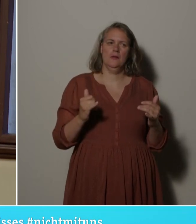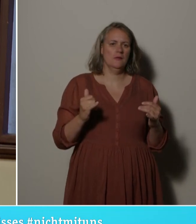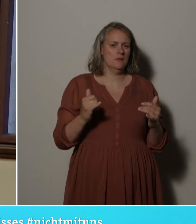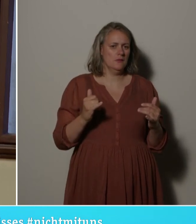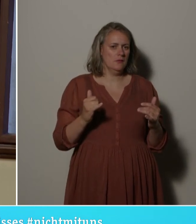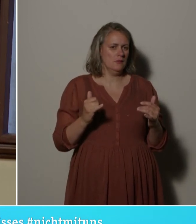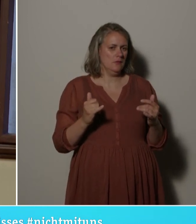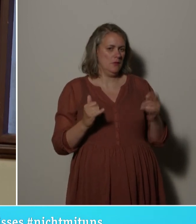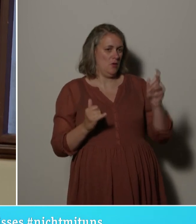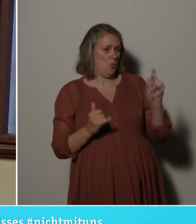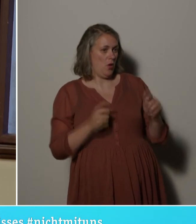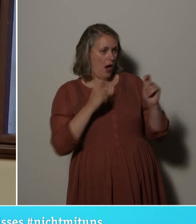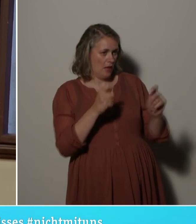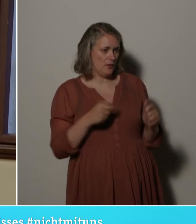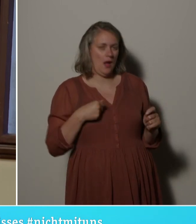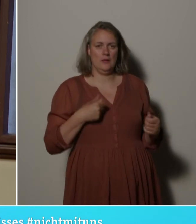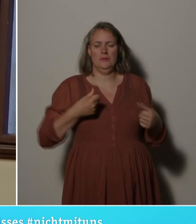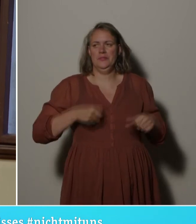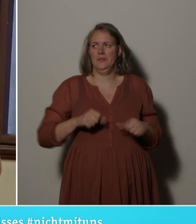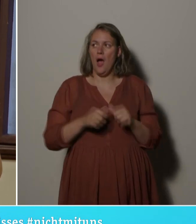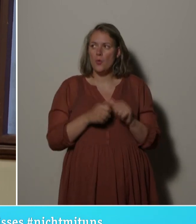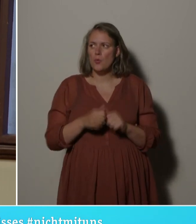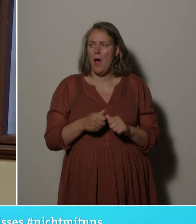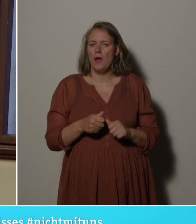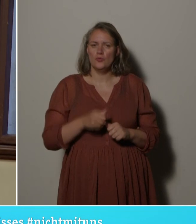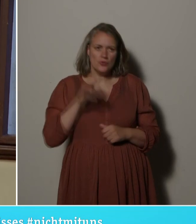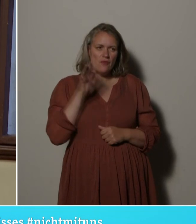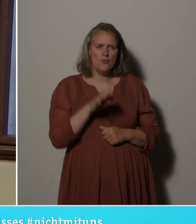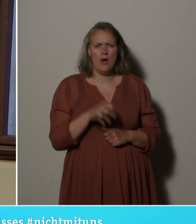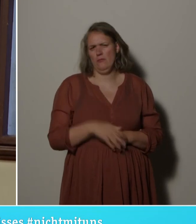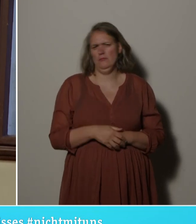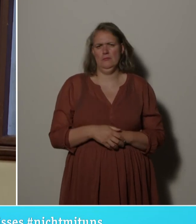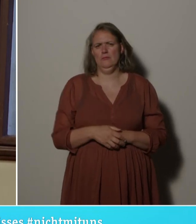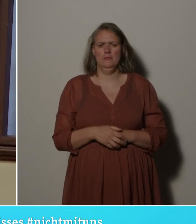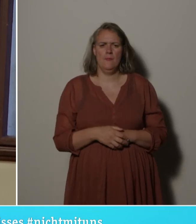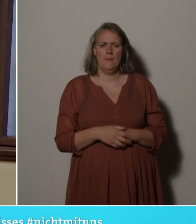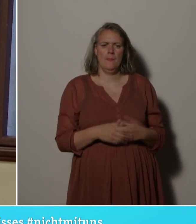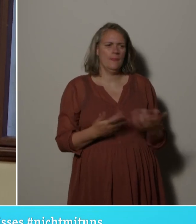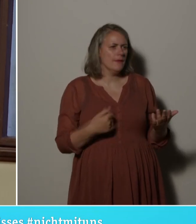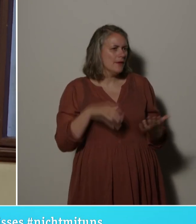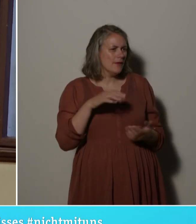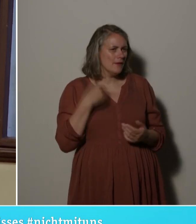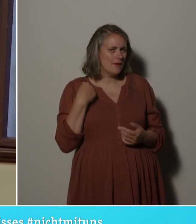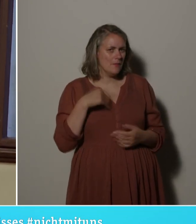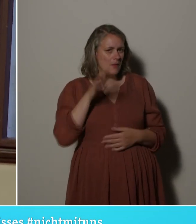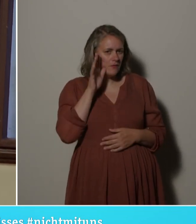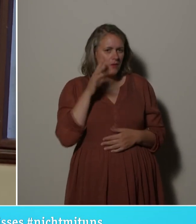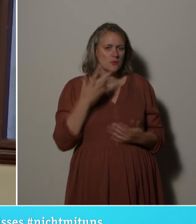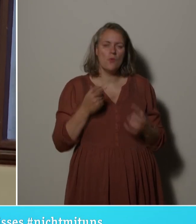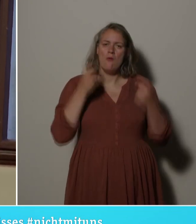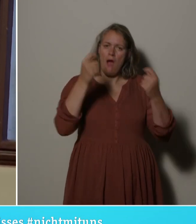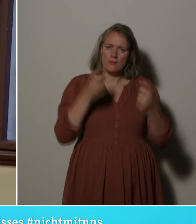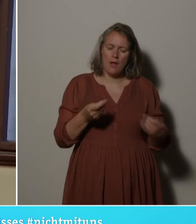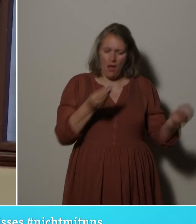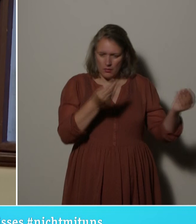nur weil es ein Bürgerantrag ist. Denn was wir hier eben gehört haben, ist einfach ein Antrag, der ins Verfahren gebracht worden